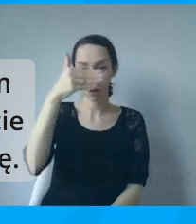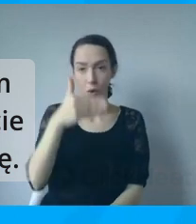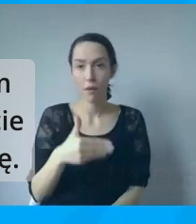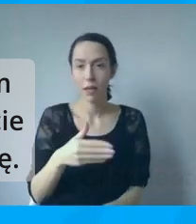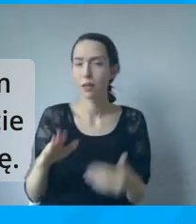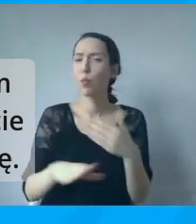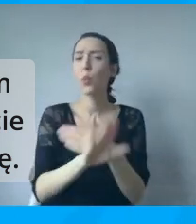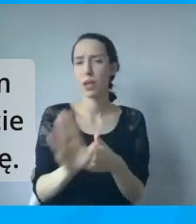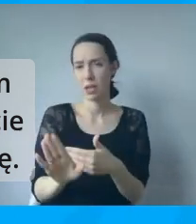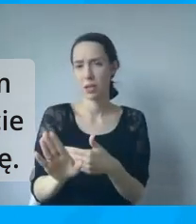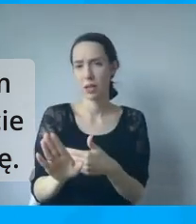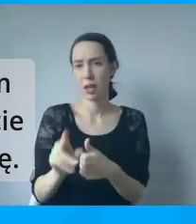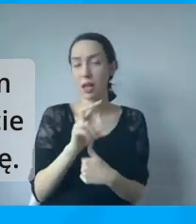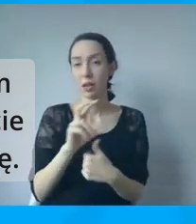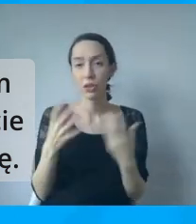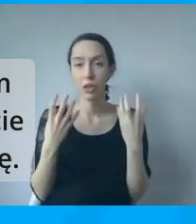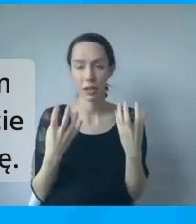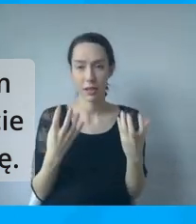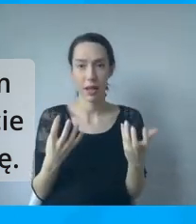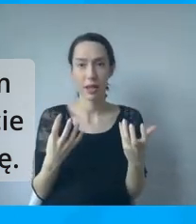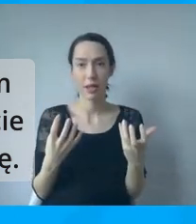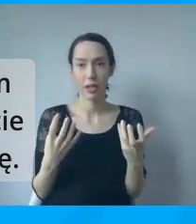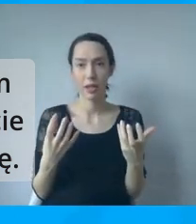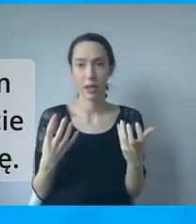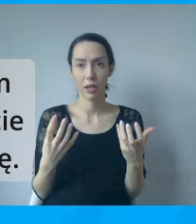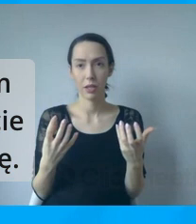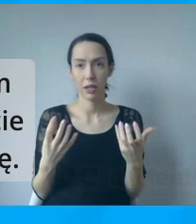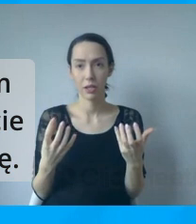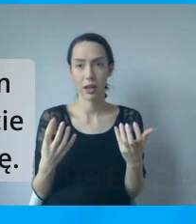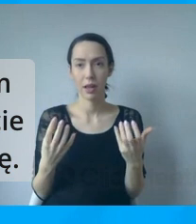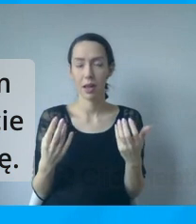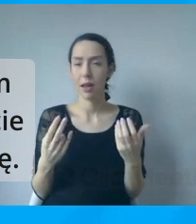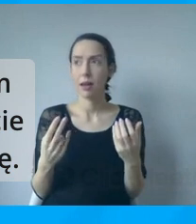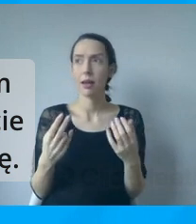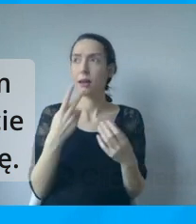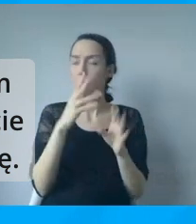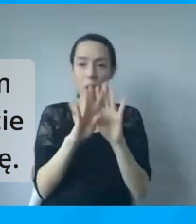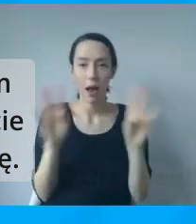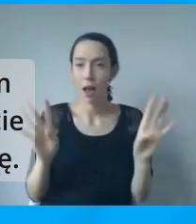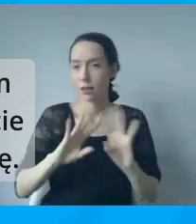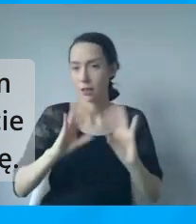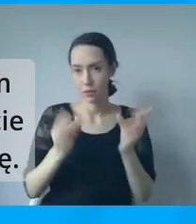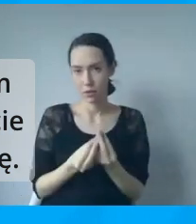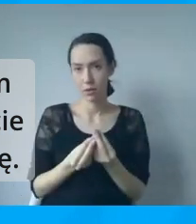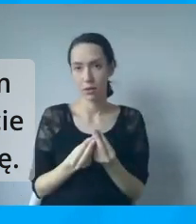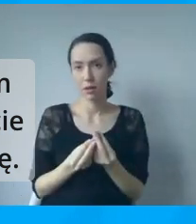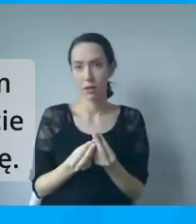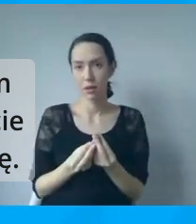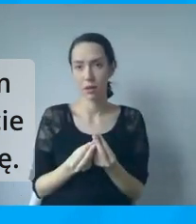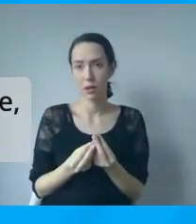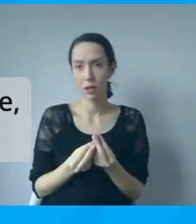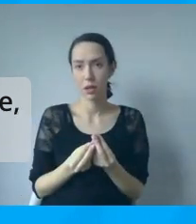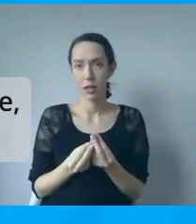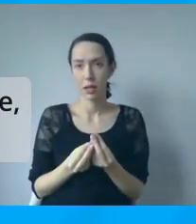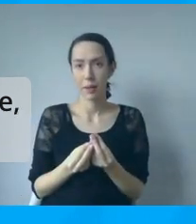publicznym, więc pytanie, czy naprawdę chcielibyście, czy bylibyście z tym ok, żeby po prostu wszyscy widzieli taką informację,